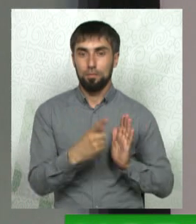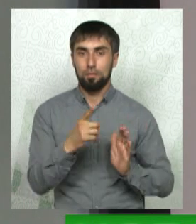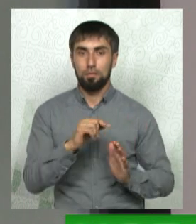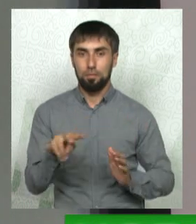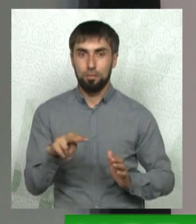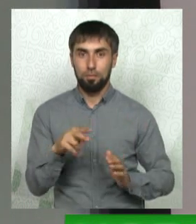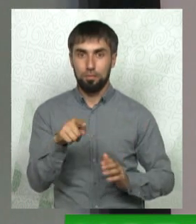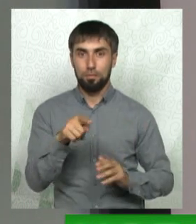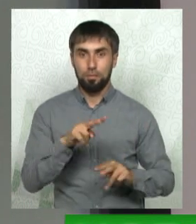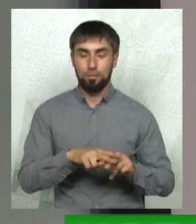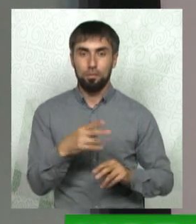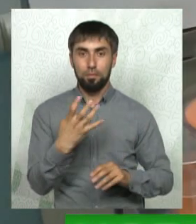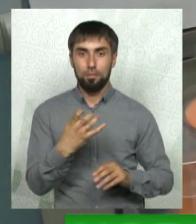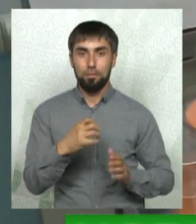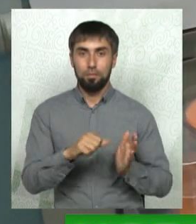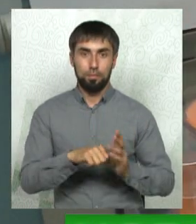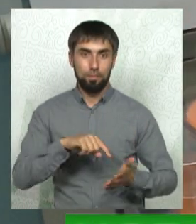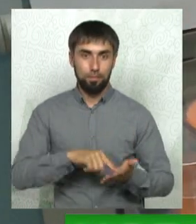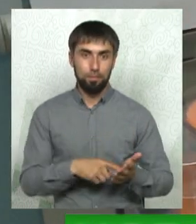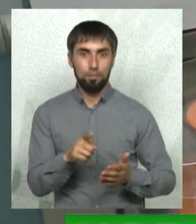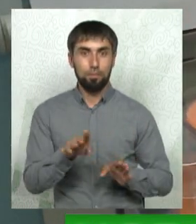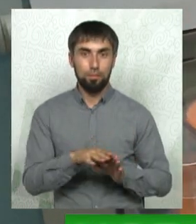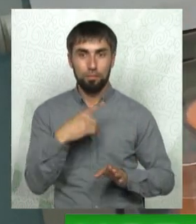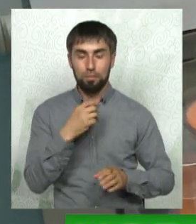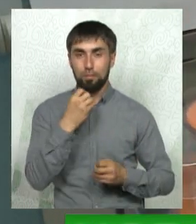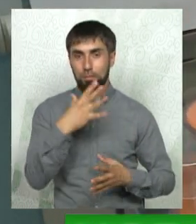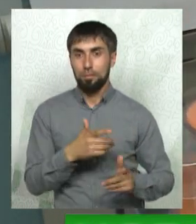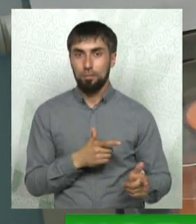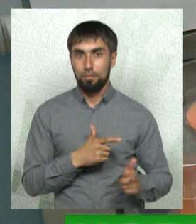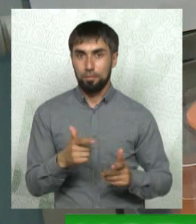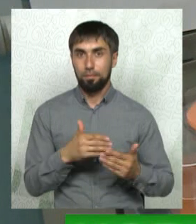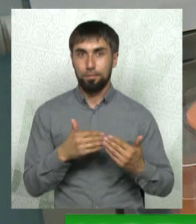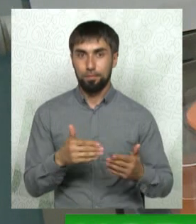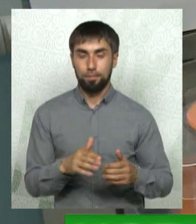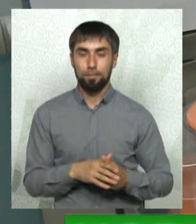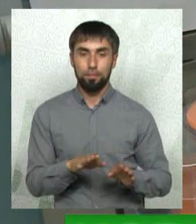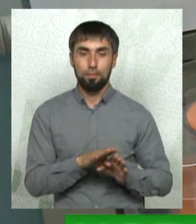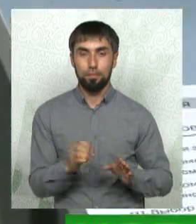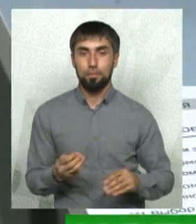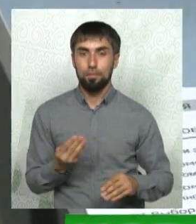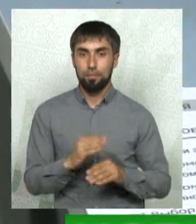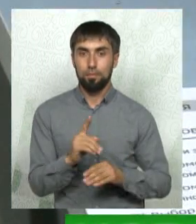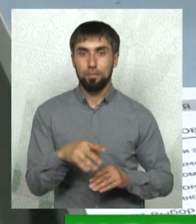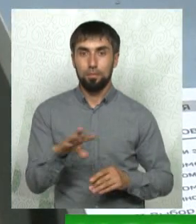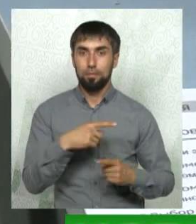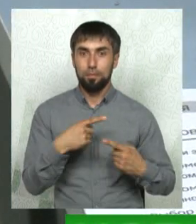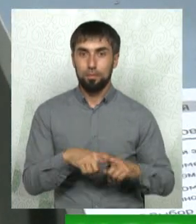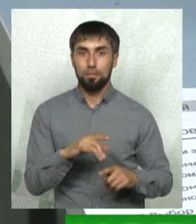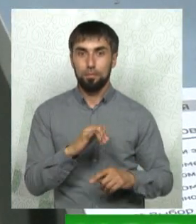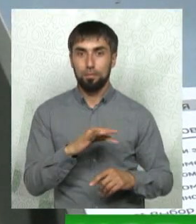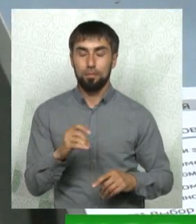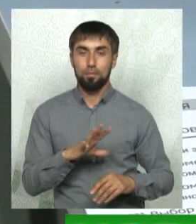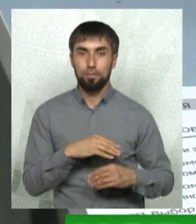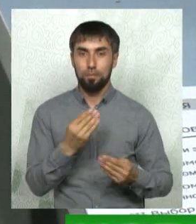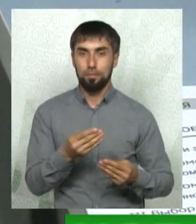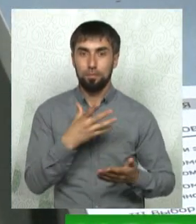балл. Здесь, в 406-м пункте, тоже отмечают хорошую подготовку выпускников. А также добавили, что все технические условия для